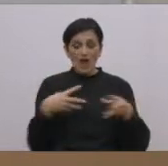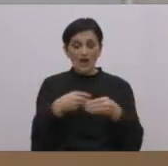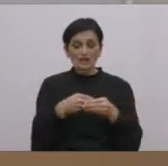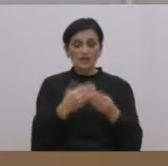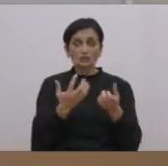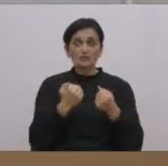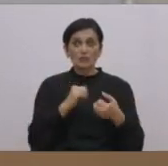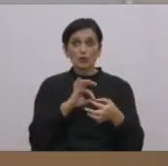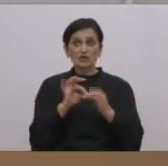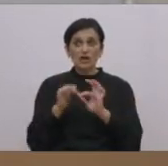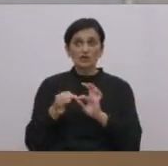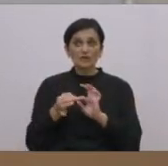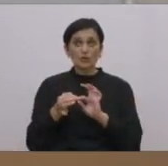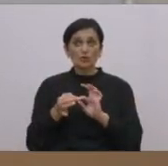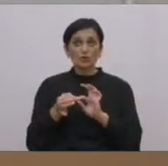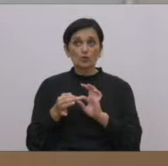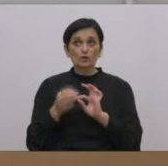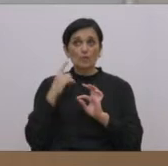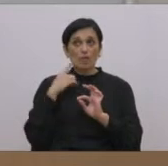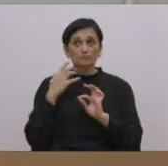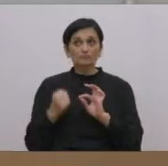გარკვეული.